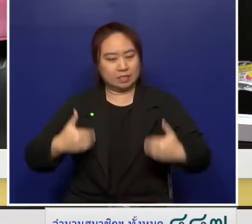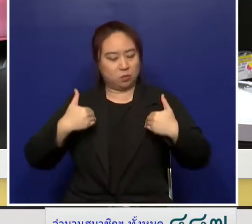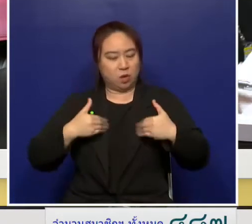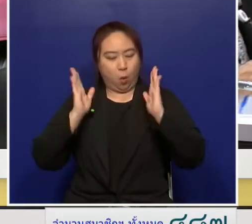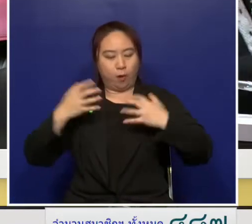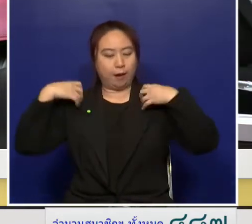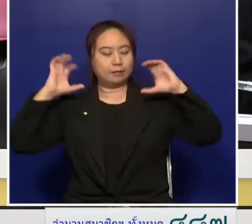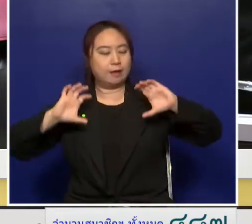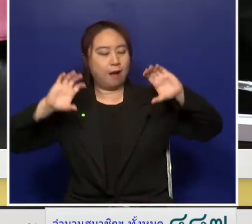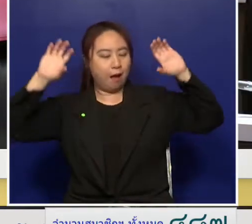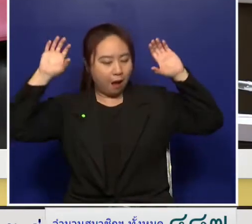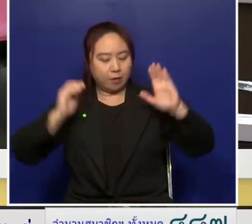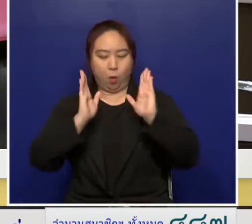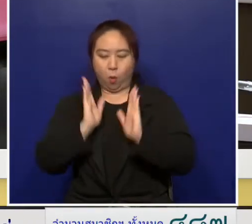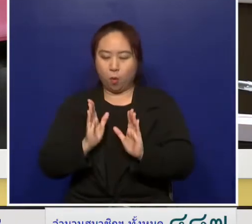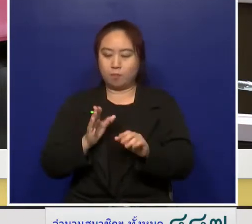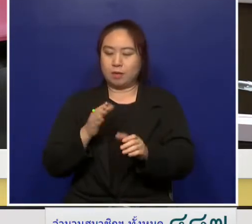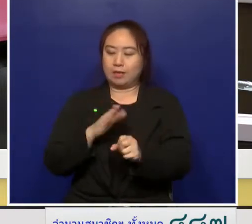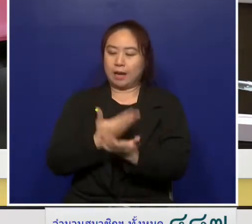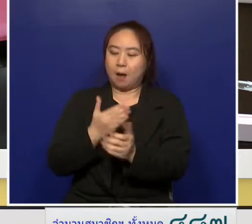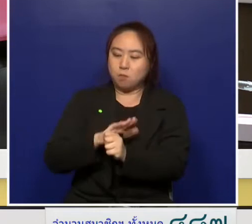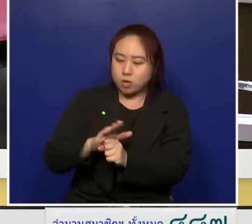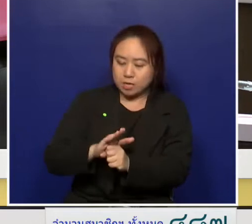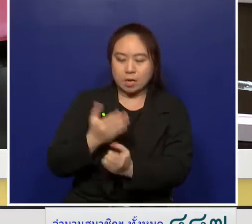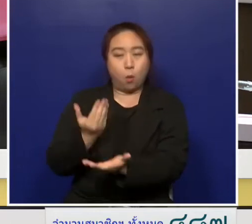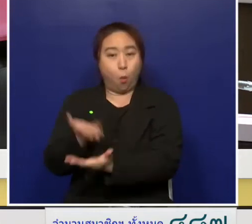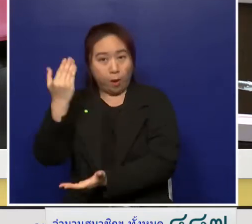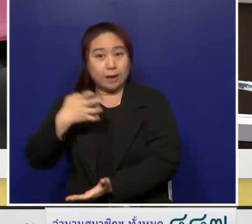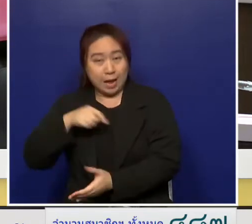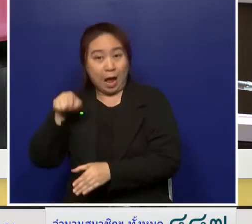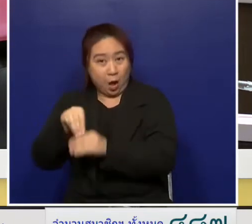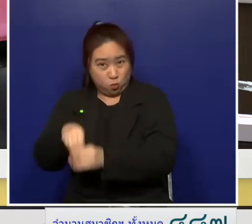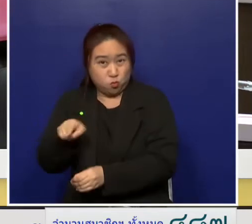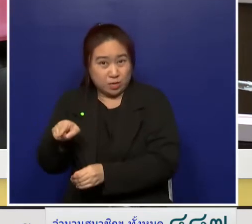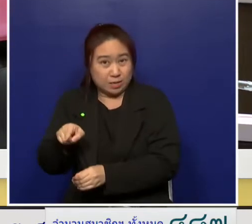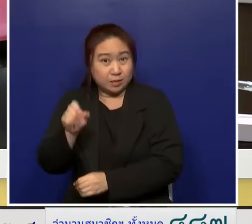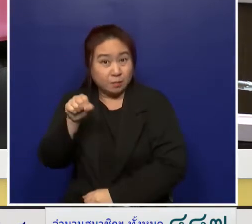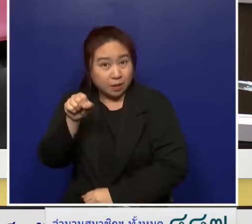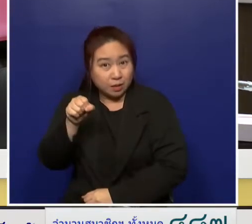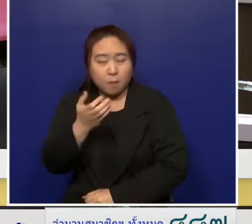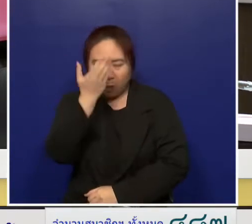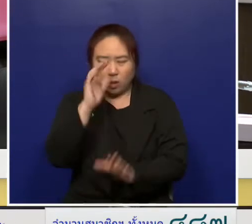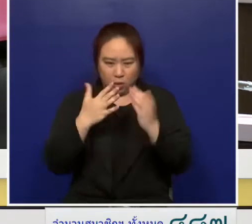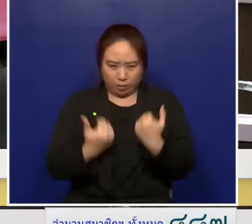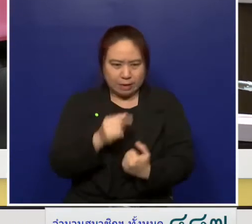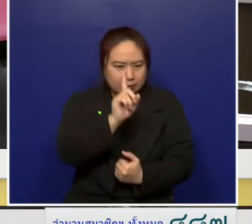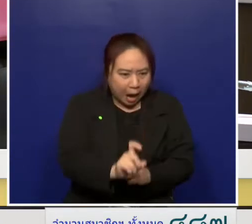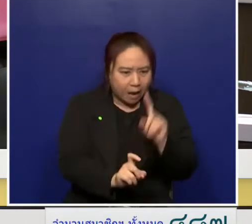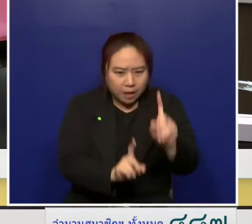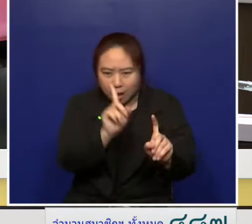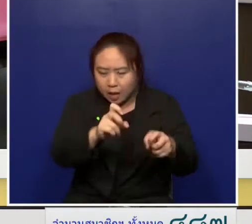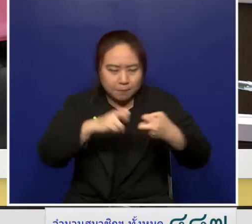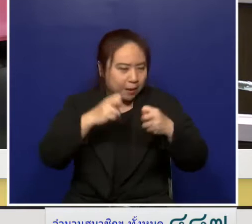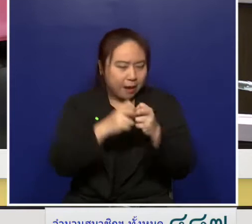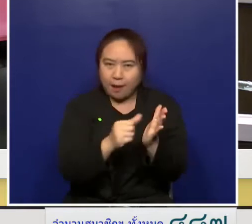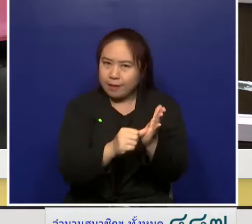รัชการ กับคนชั้นกลางและชั้นสูง อย่างนั้นหรือ เพะวาการตายขนานี้ยไม่สามารถแก้ปัห